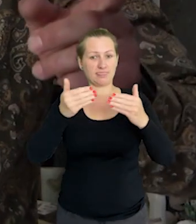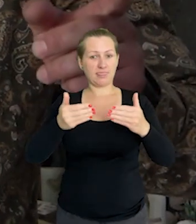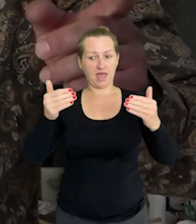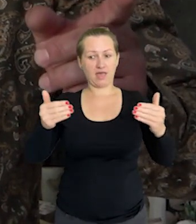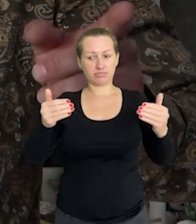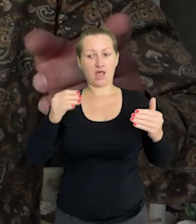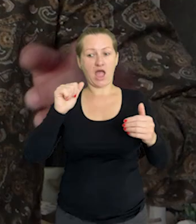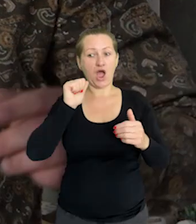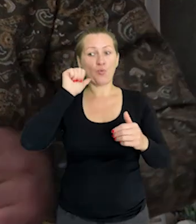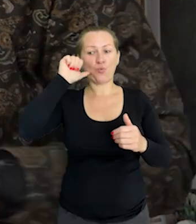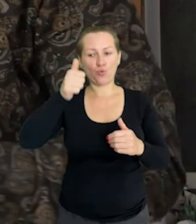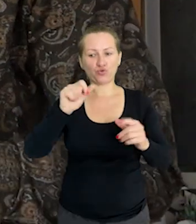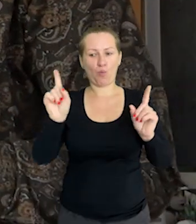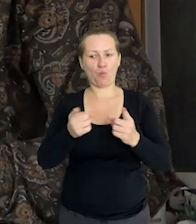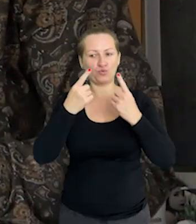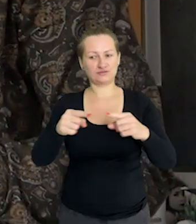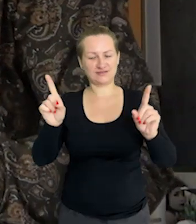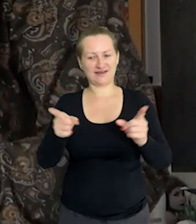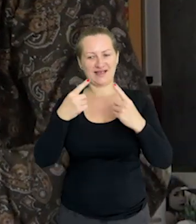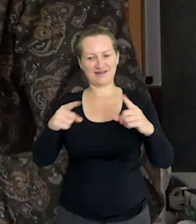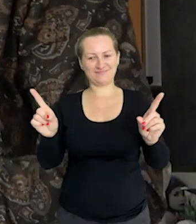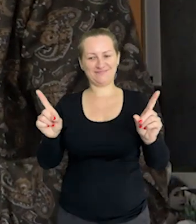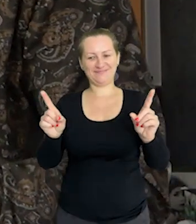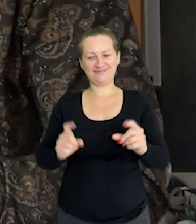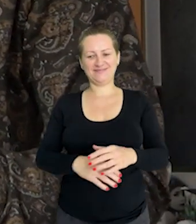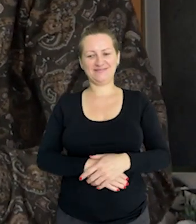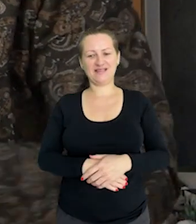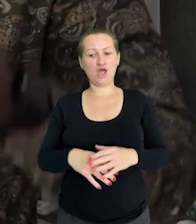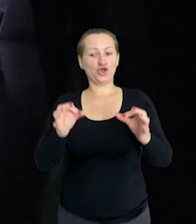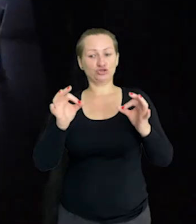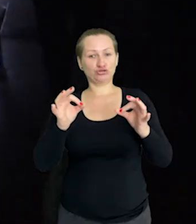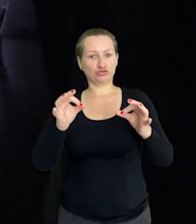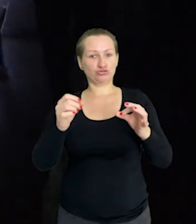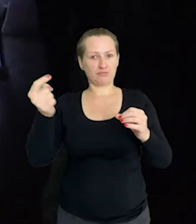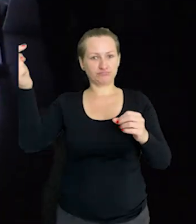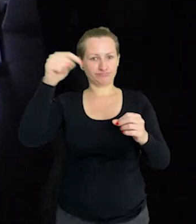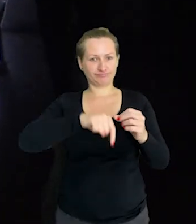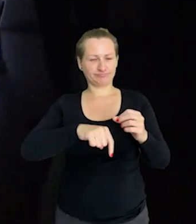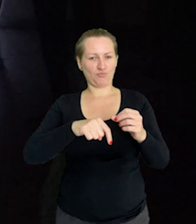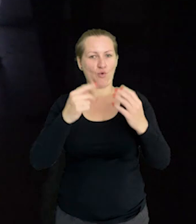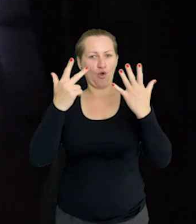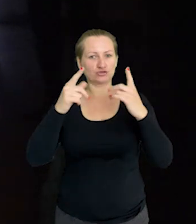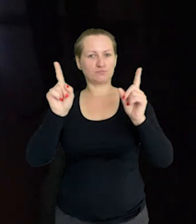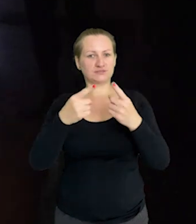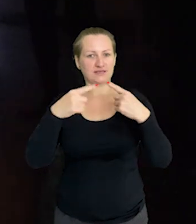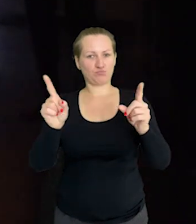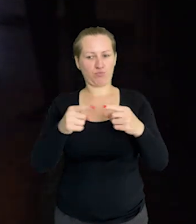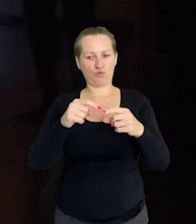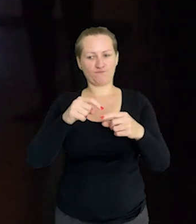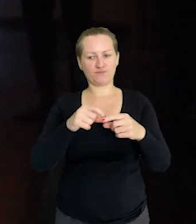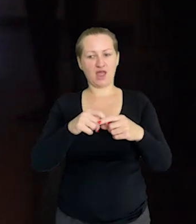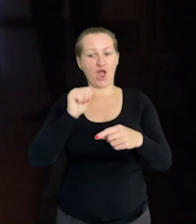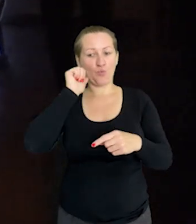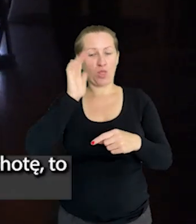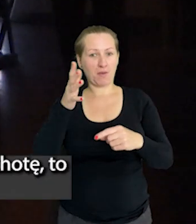Dzisiaj trwa, właśnie trwa Dzień Teatru. Natomiast jutro jest Dzień Muzyki. A jutro jest Dzień Muzyki. Gościmy dzisiaj 8 zespołów na scenie, a